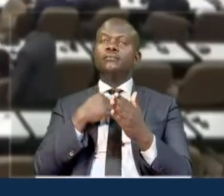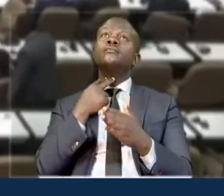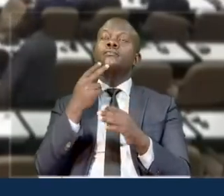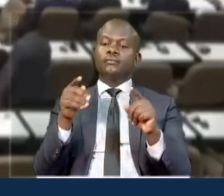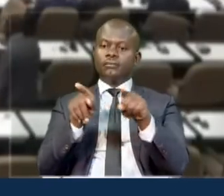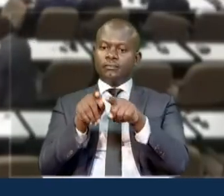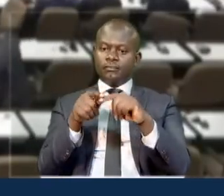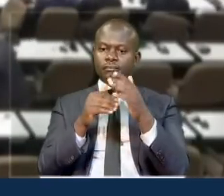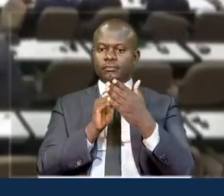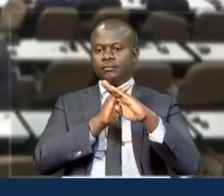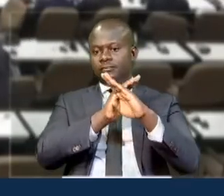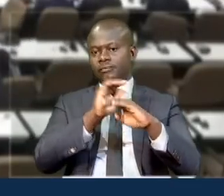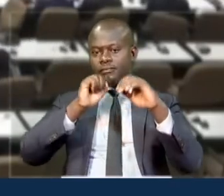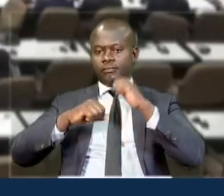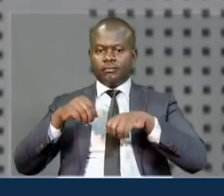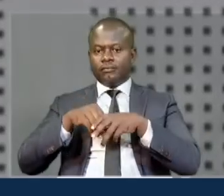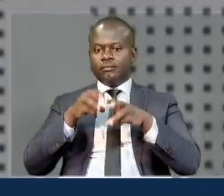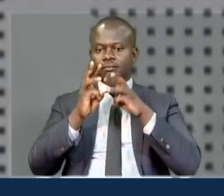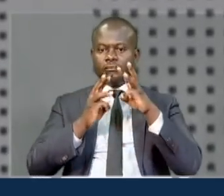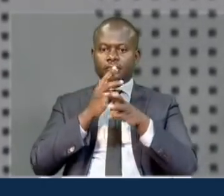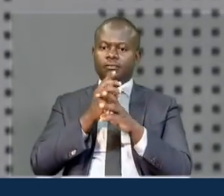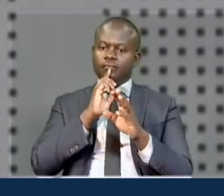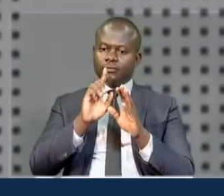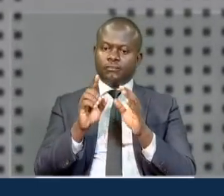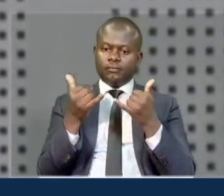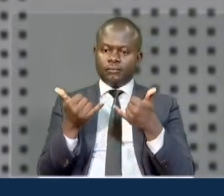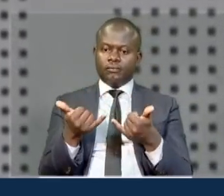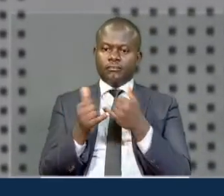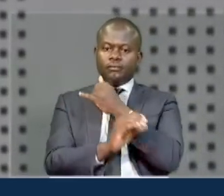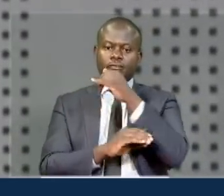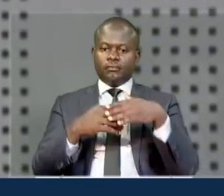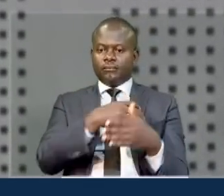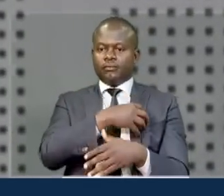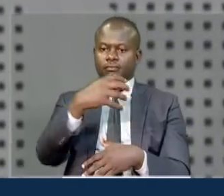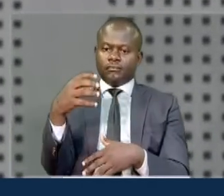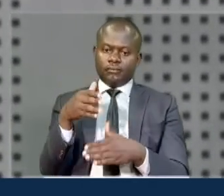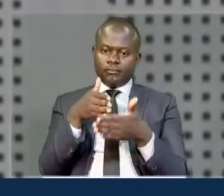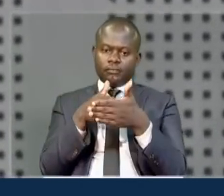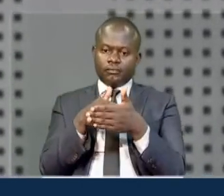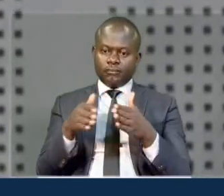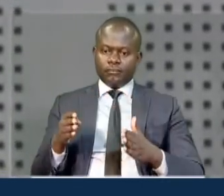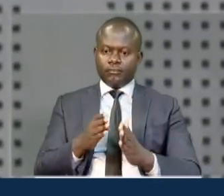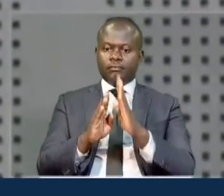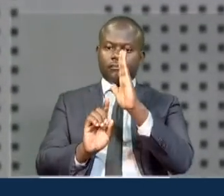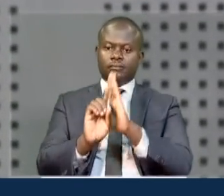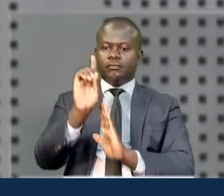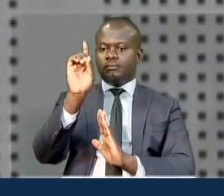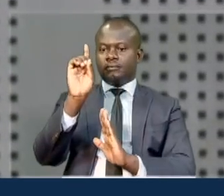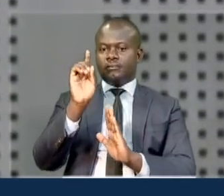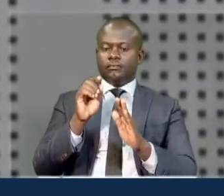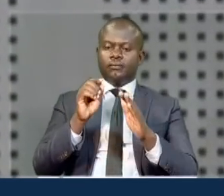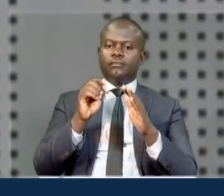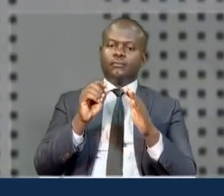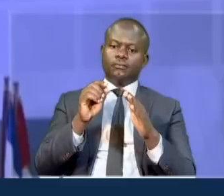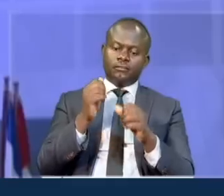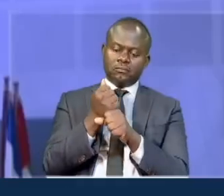rimwe bakarwanya ubusumbane mu buryo isi itegetswe kuri ubu, aho ibihugu bikize bitsikamira ibikiri mu nzira y'iterambere bivuna